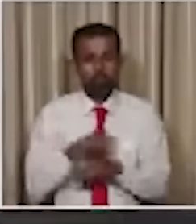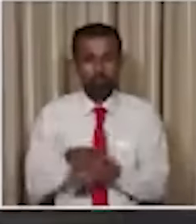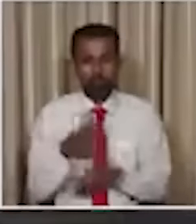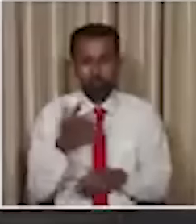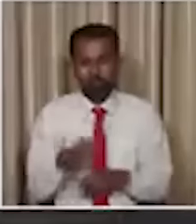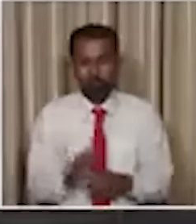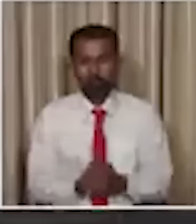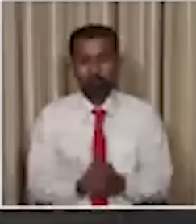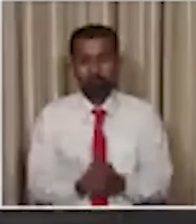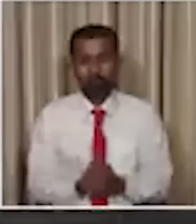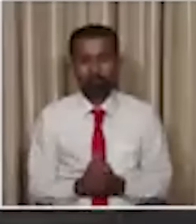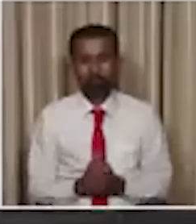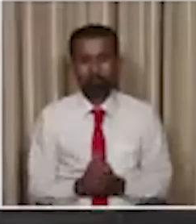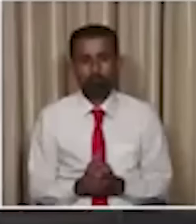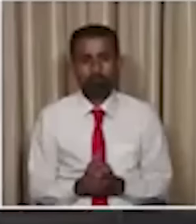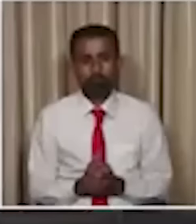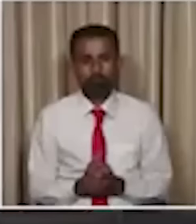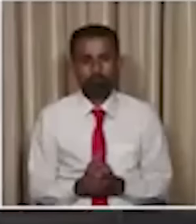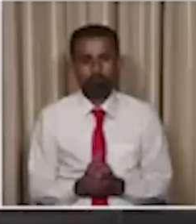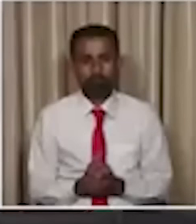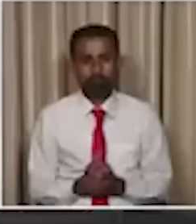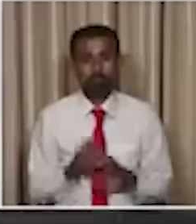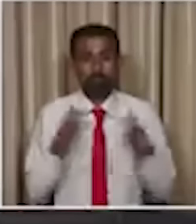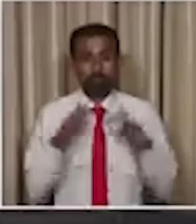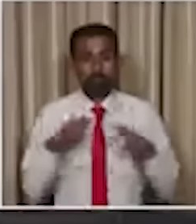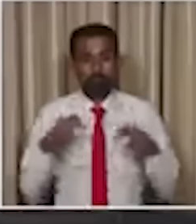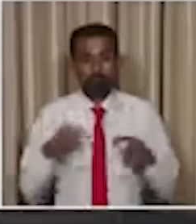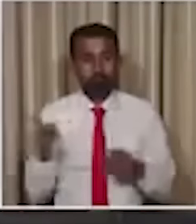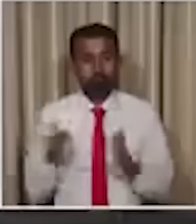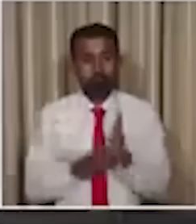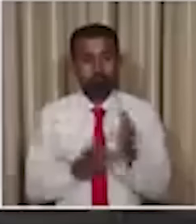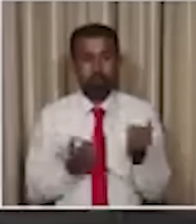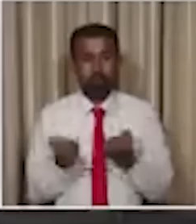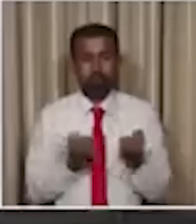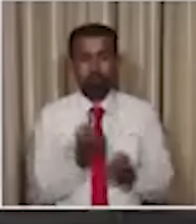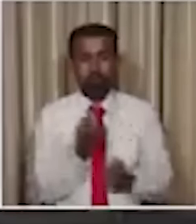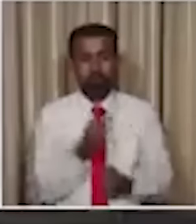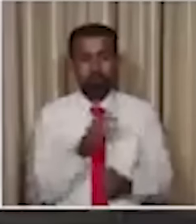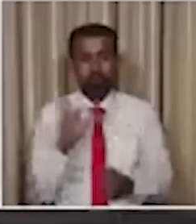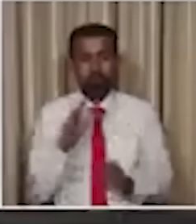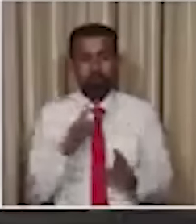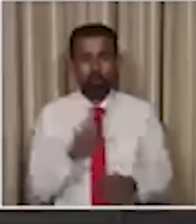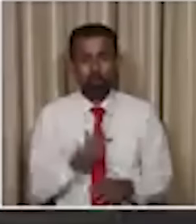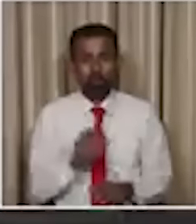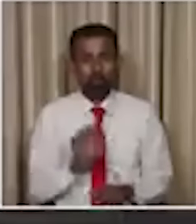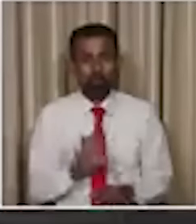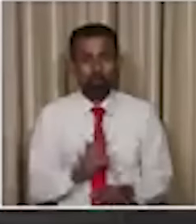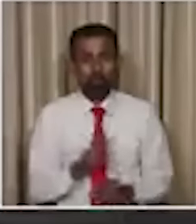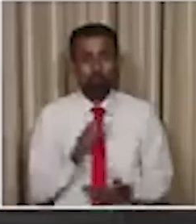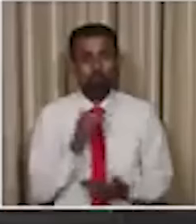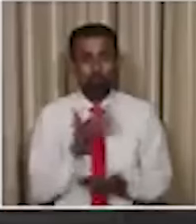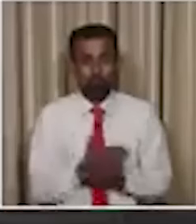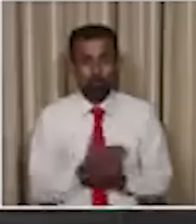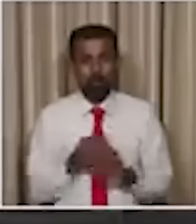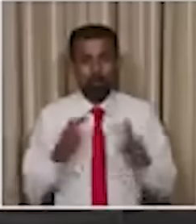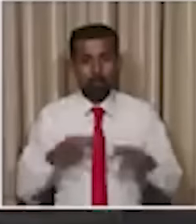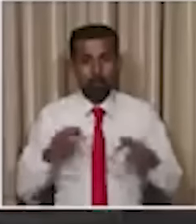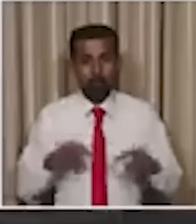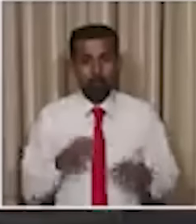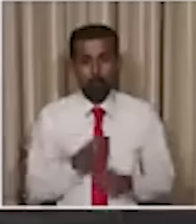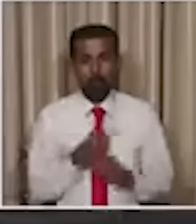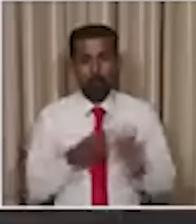කරගෙන ඇත. එමෙන්ම එම විමර්ශනයේදී මෙම ලොරි රථය 2019/04 දින නවතා පරීක්ෂා කළ